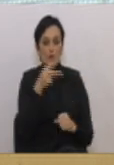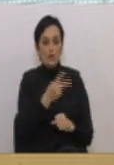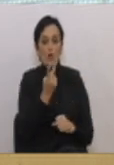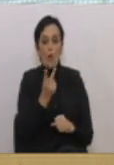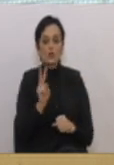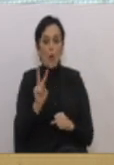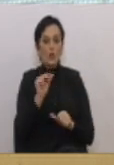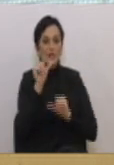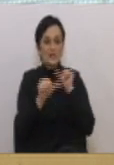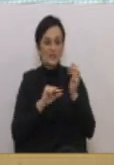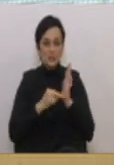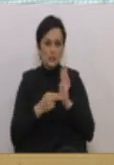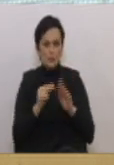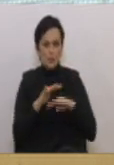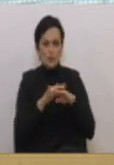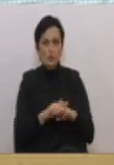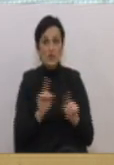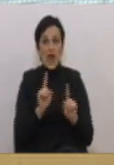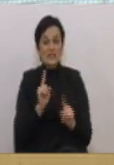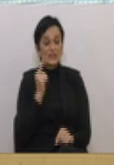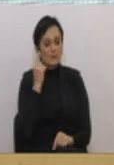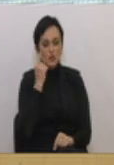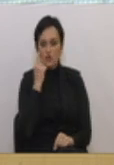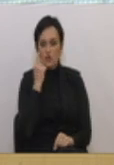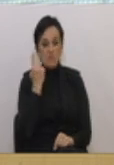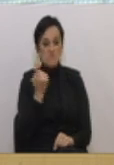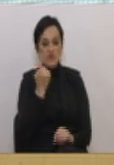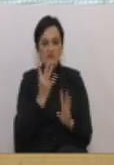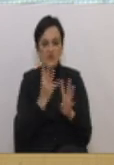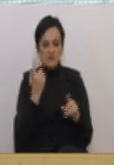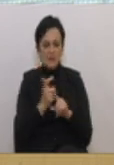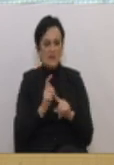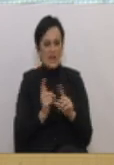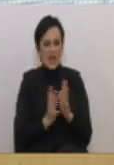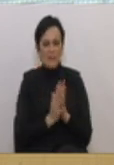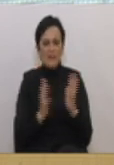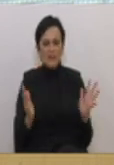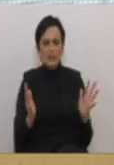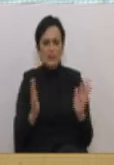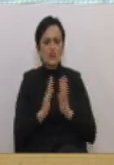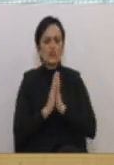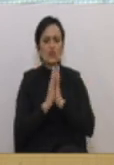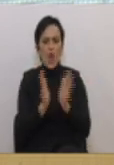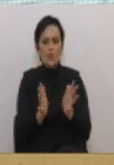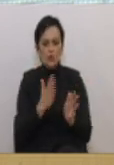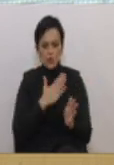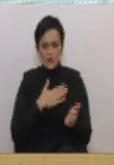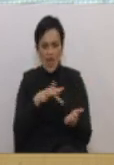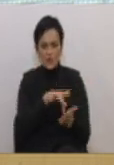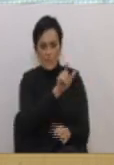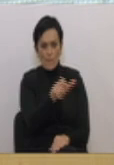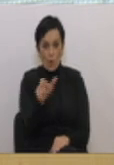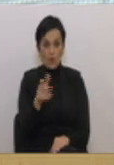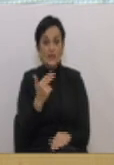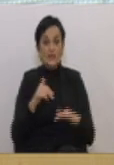2022 წლის ბიუჯეტი. რაც ვფიქრობ, პირველ რიგში ძალიან დიდი შეურაცხყოფა ჩვენი მოქალაქეების